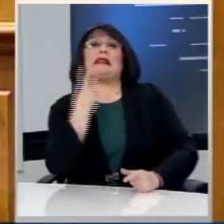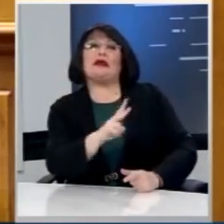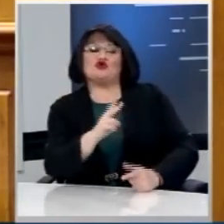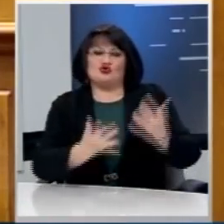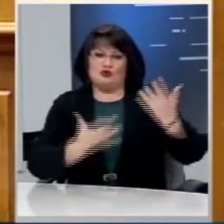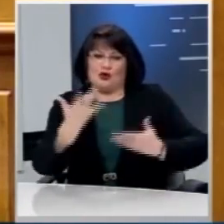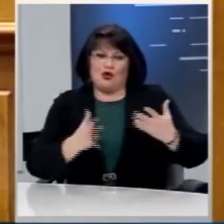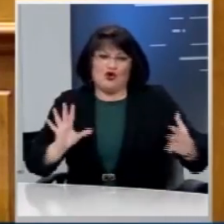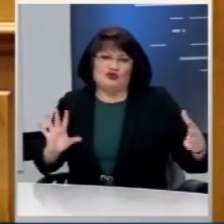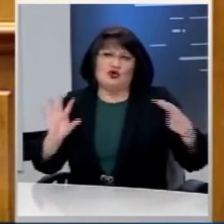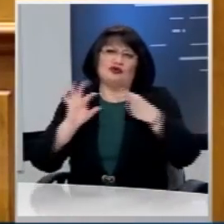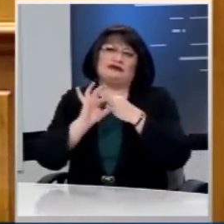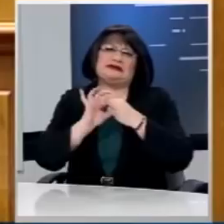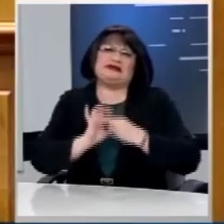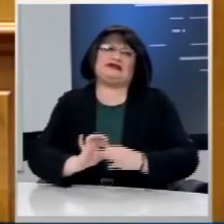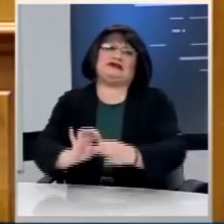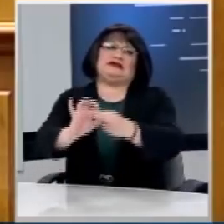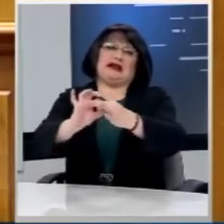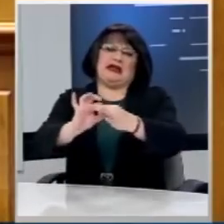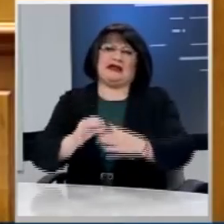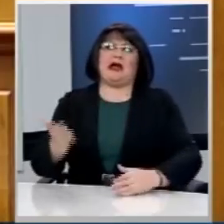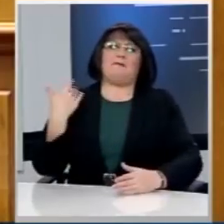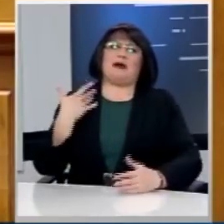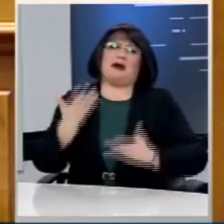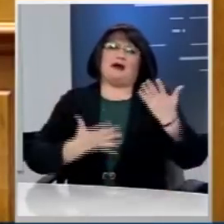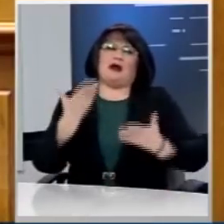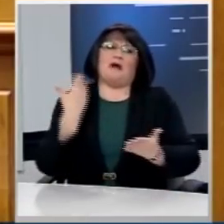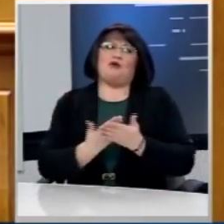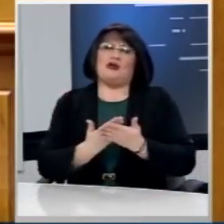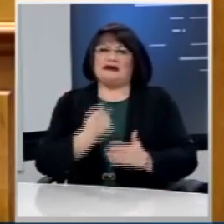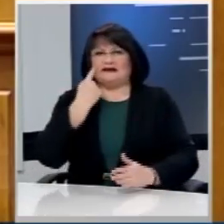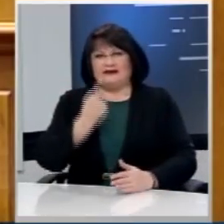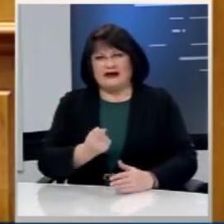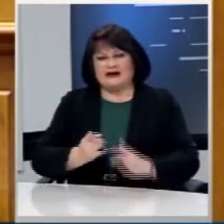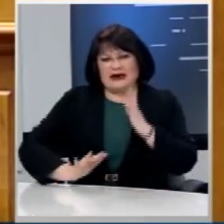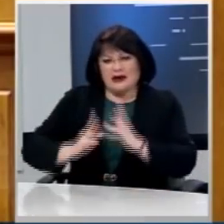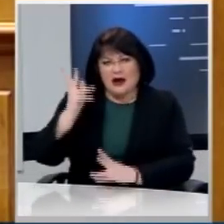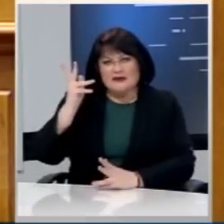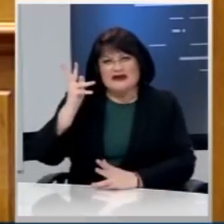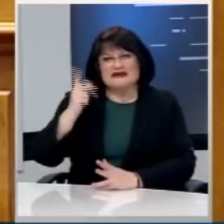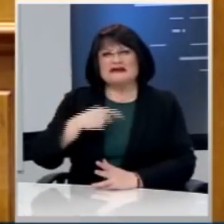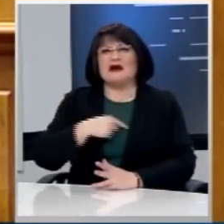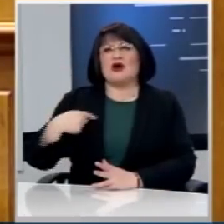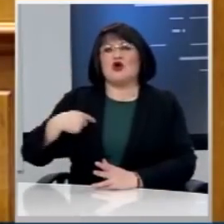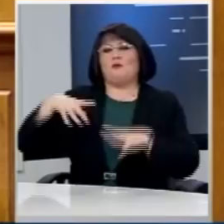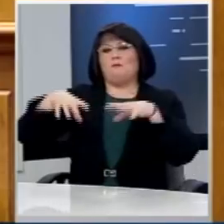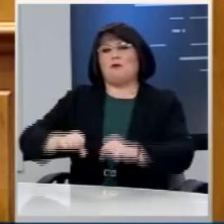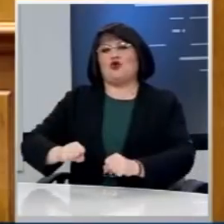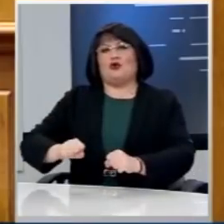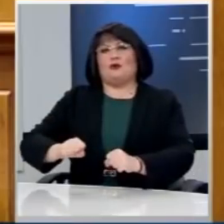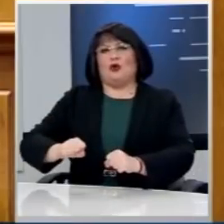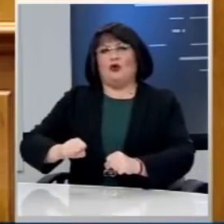είναι συνέχεια όλων των προηγούμενων. Αποδεικνύει περίτρανα πως η ανάπτυξη αυτή για τα μονοπόλια βασίζεται